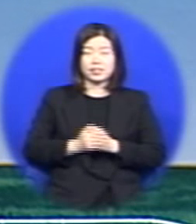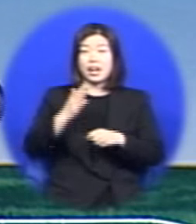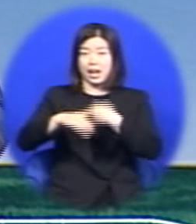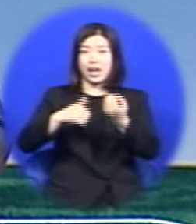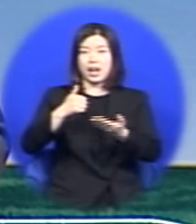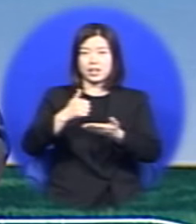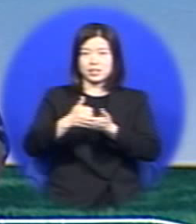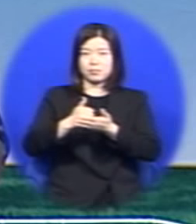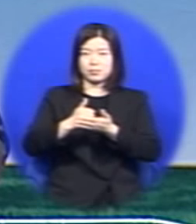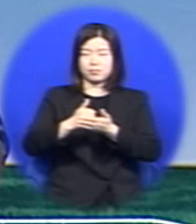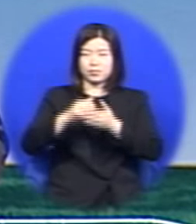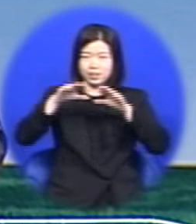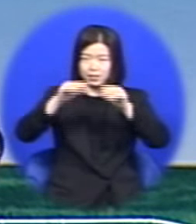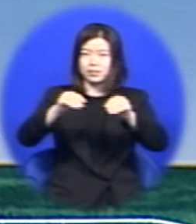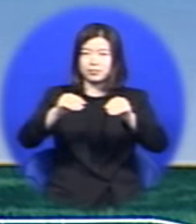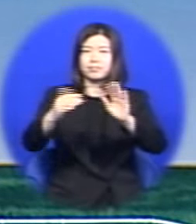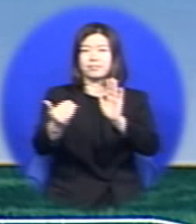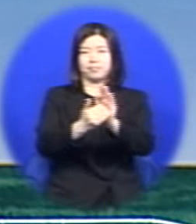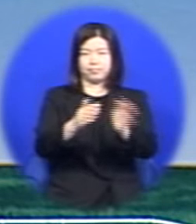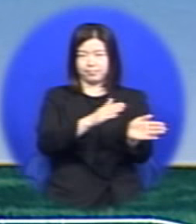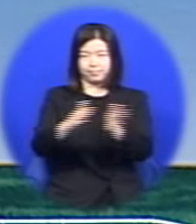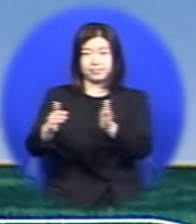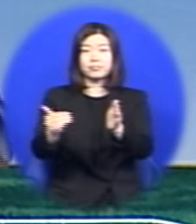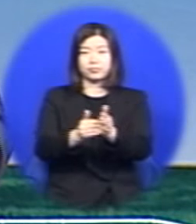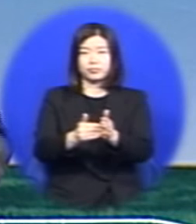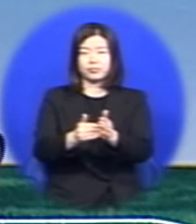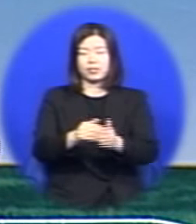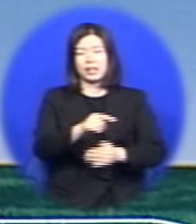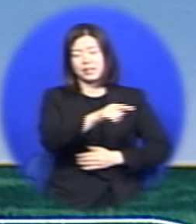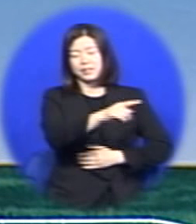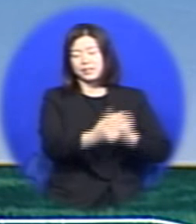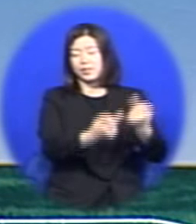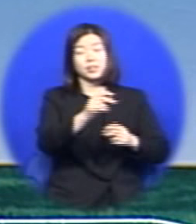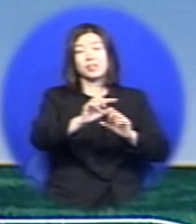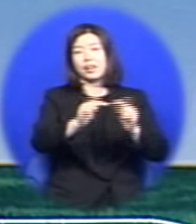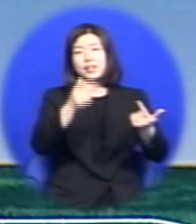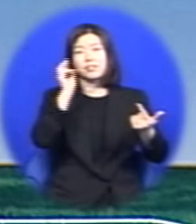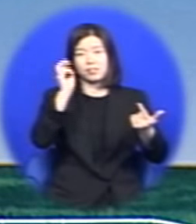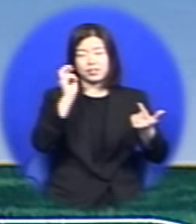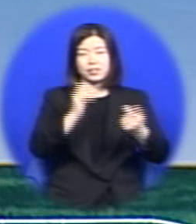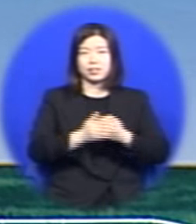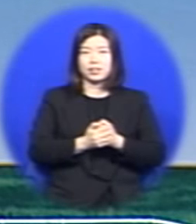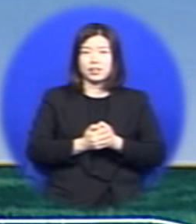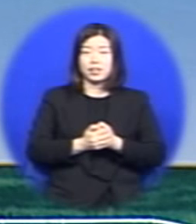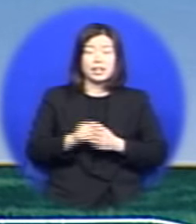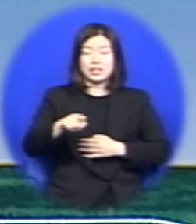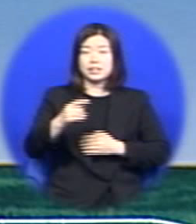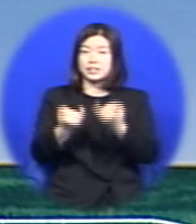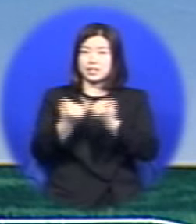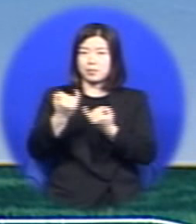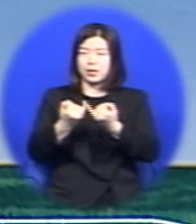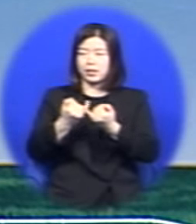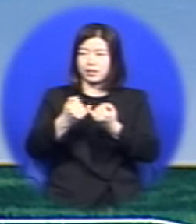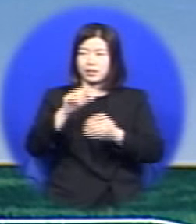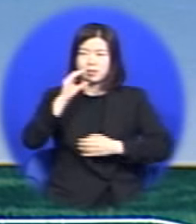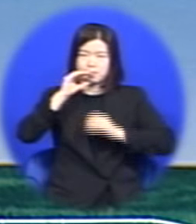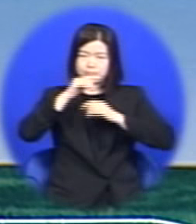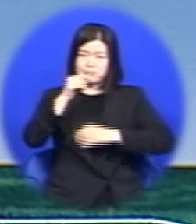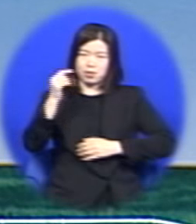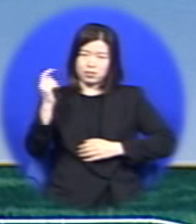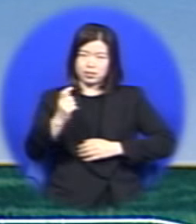하나님이 딱 정리해 주셨네. 네. 그 형제는 아니야. 물론 그 자매에게 그렇게 단도직입적으로 이야기를 안